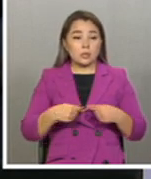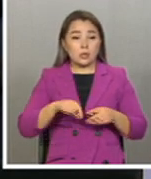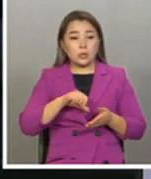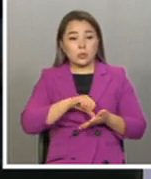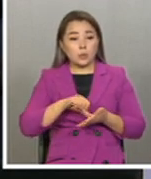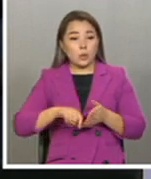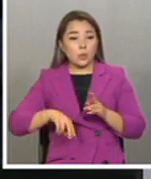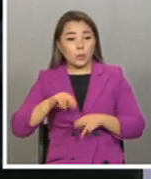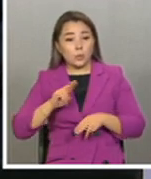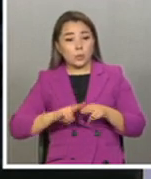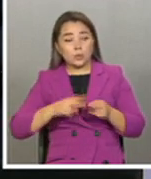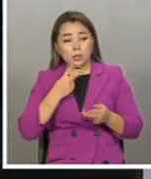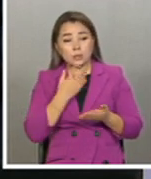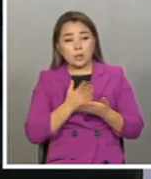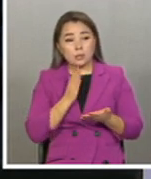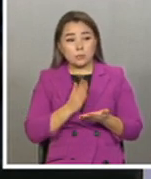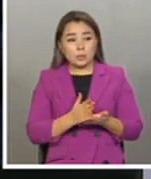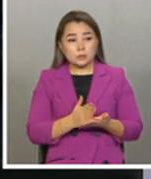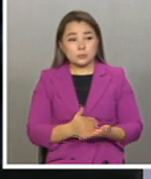еді.